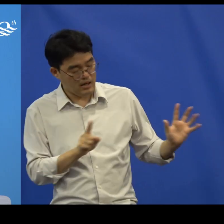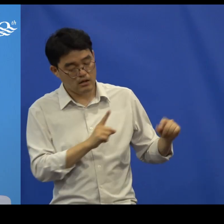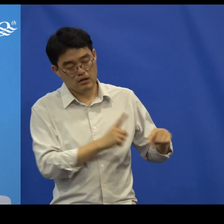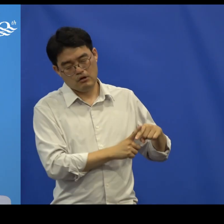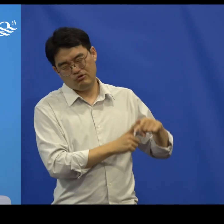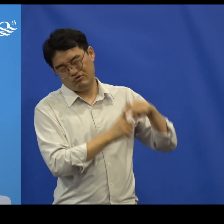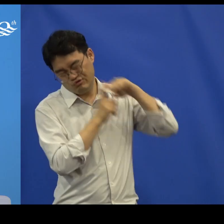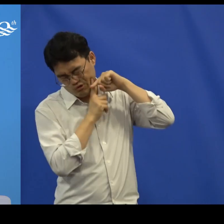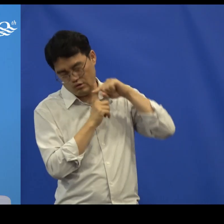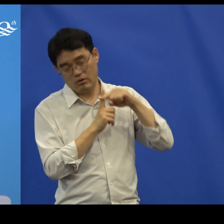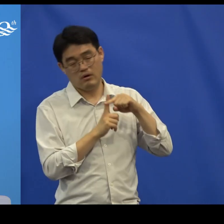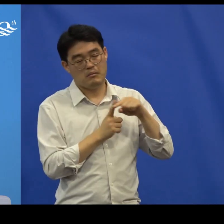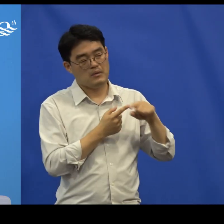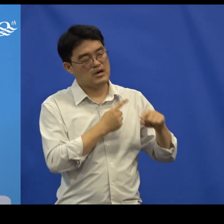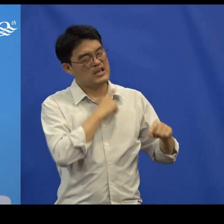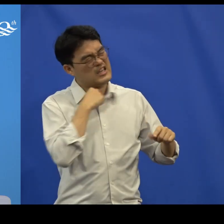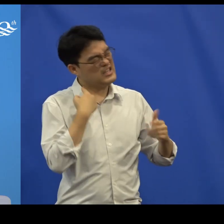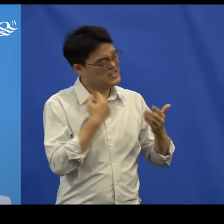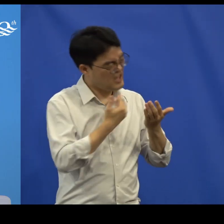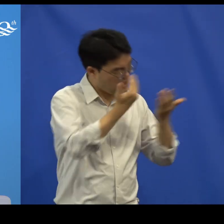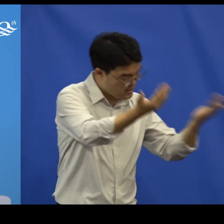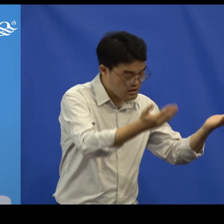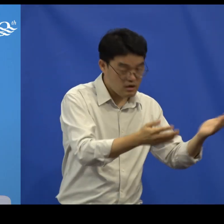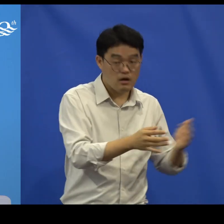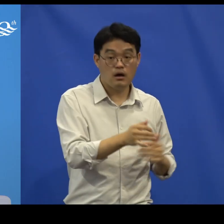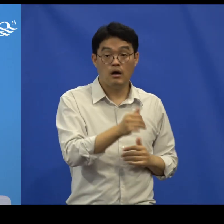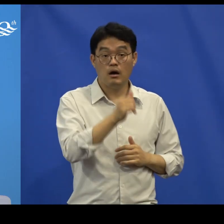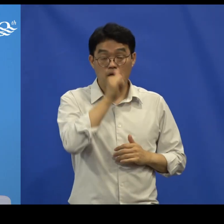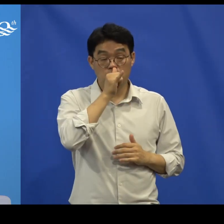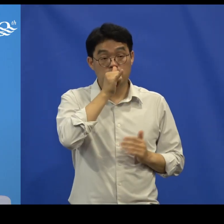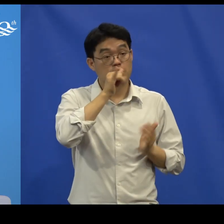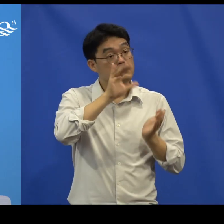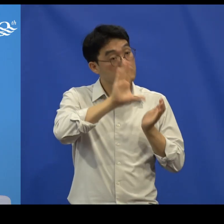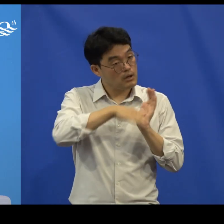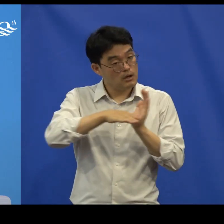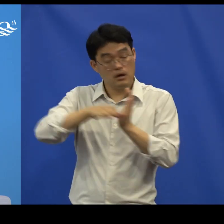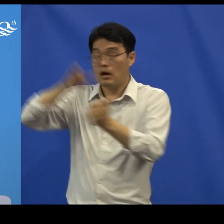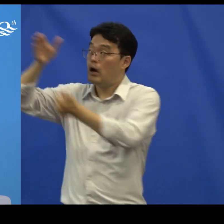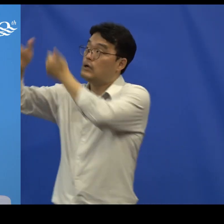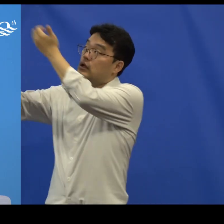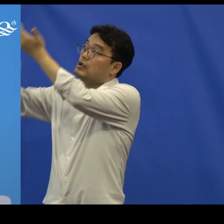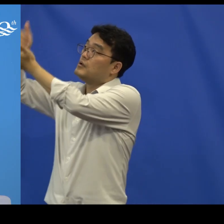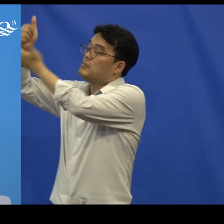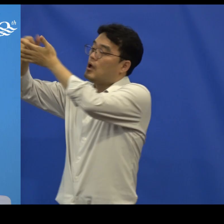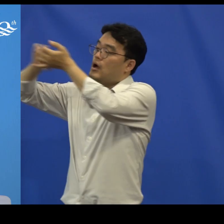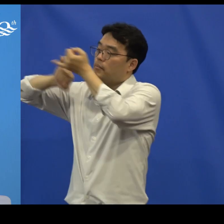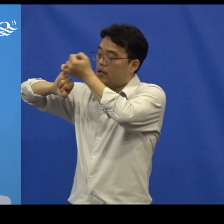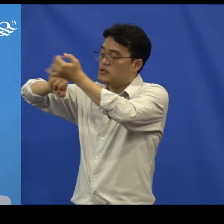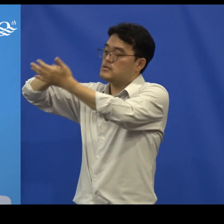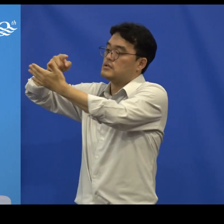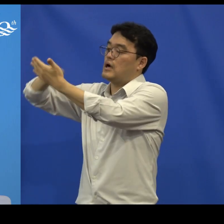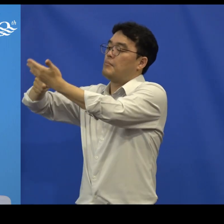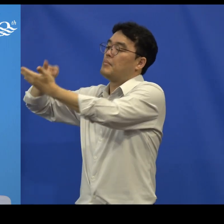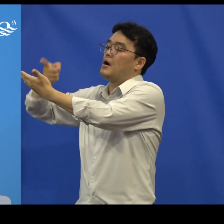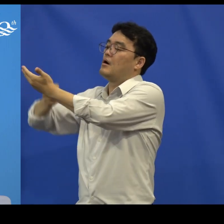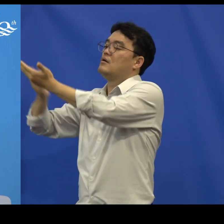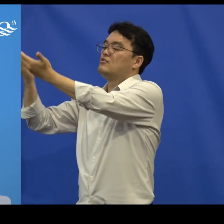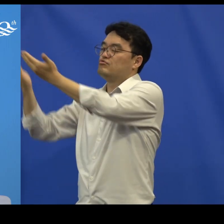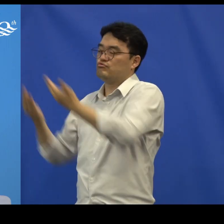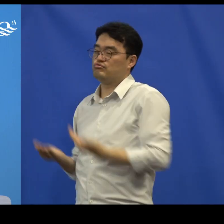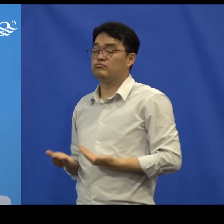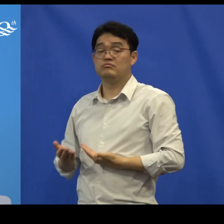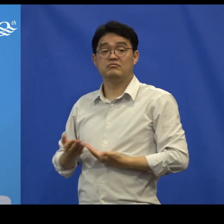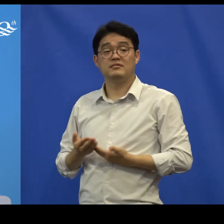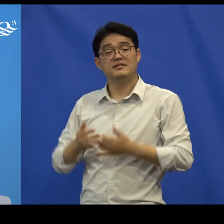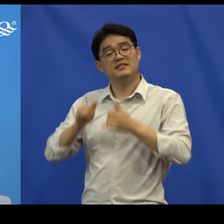순교적 삶을 살았던 삶에 대한 보상이 없을까요? 그렇지 않을 거라는 거죠.